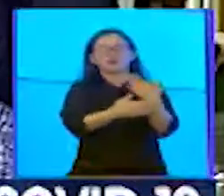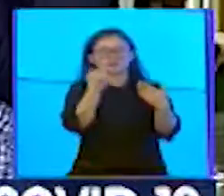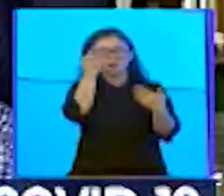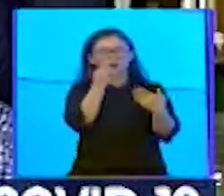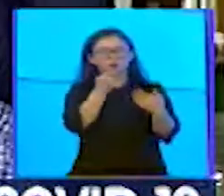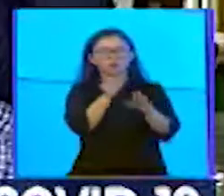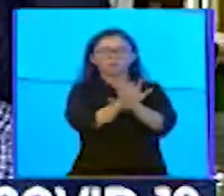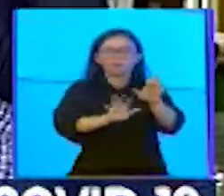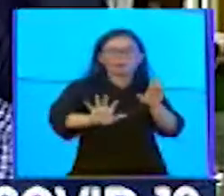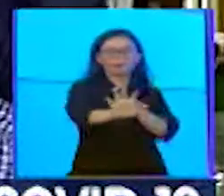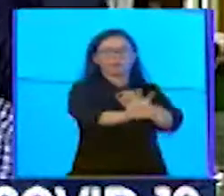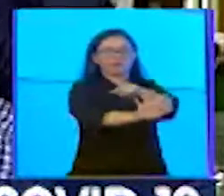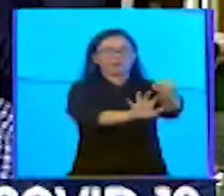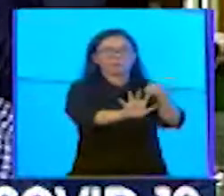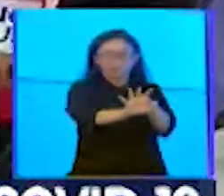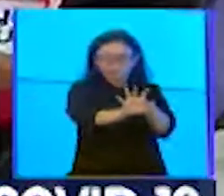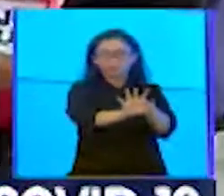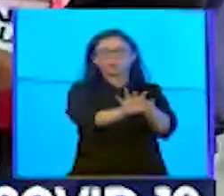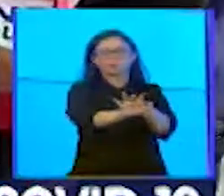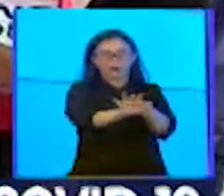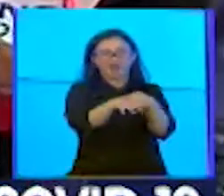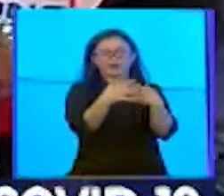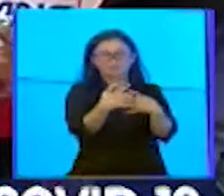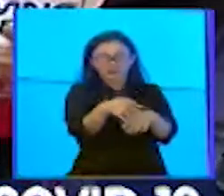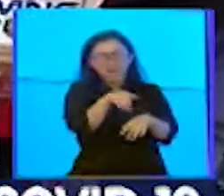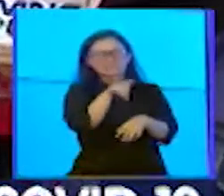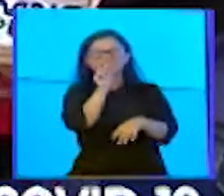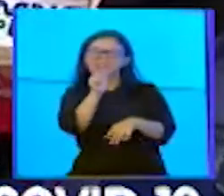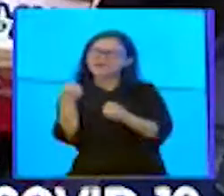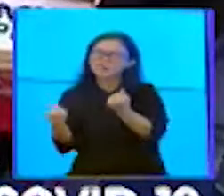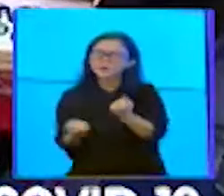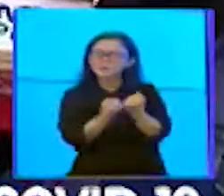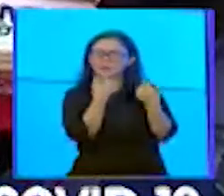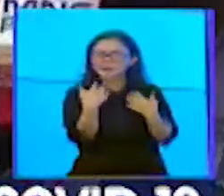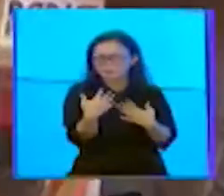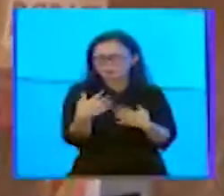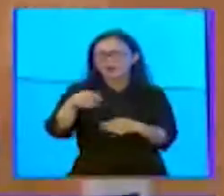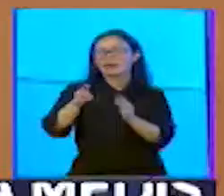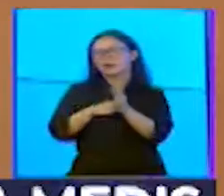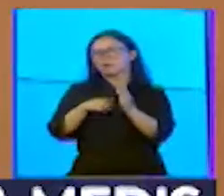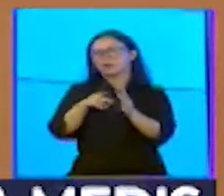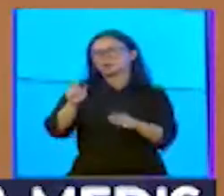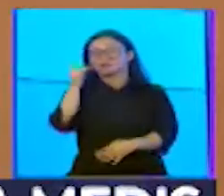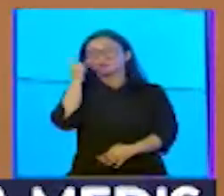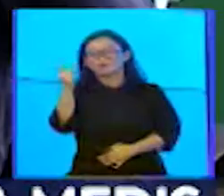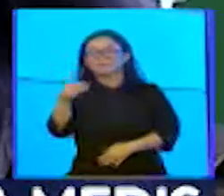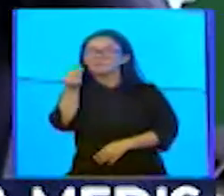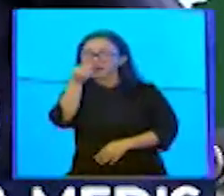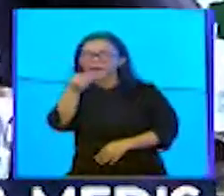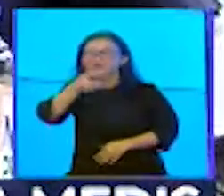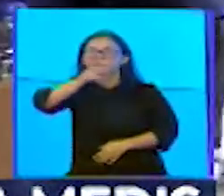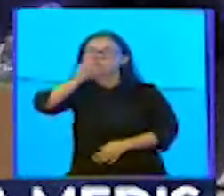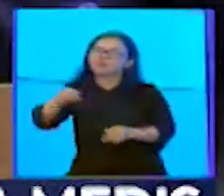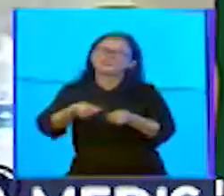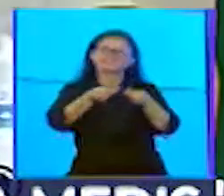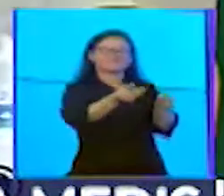butuh dukungan seluruh elemen masyarakat. Salah satu bentuk dukungan datang dari MNC Peduli yang memberikan makanan dan minuman ringan kepada